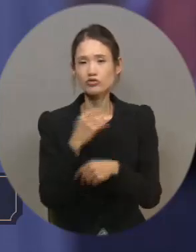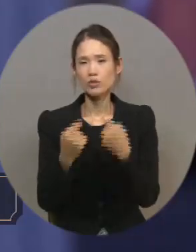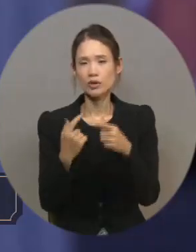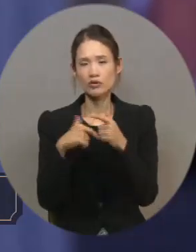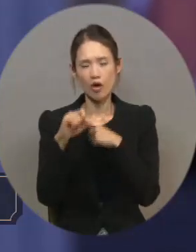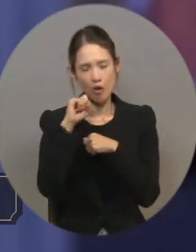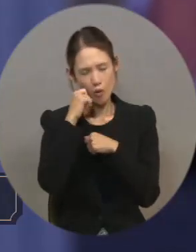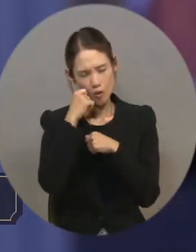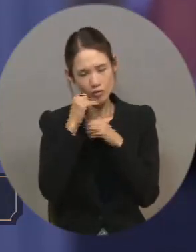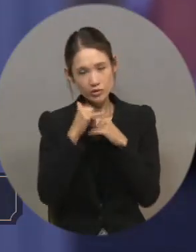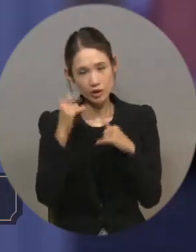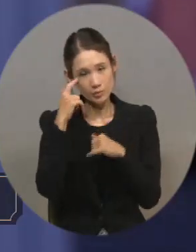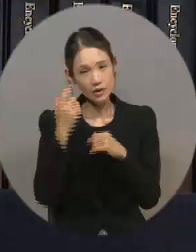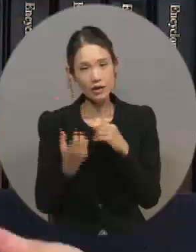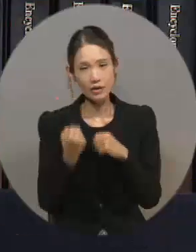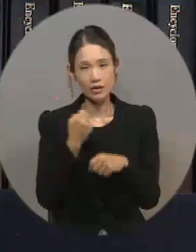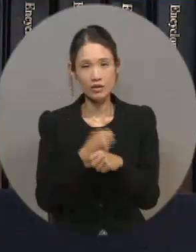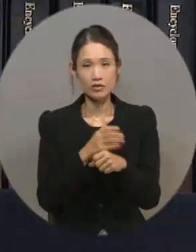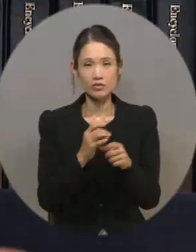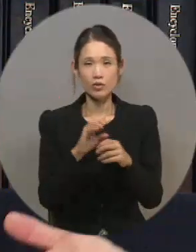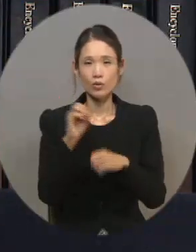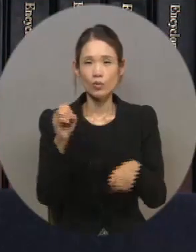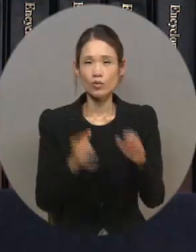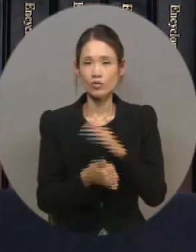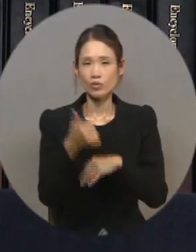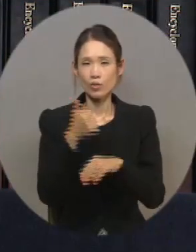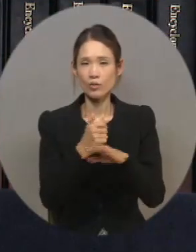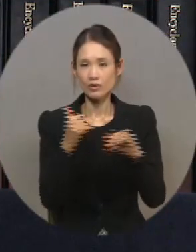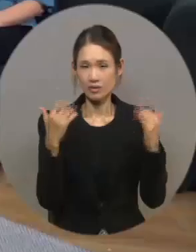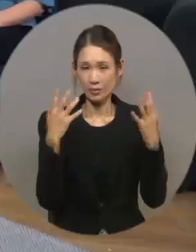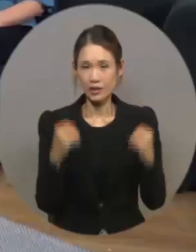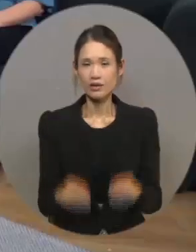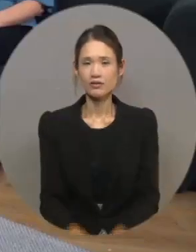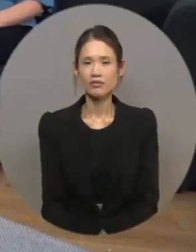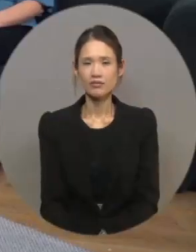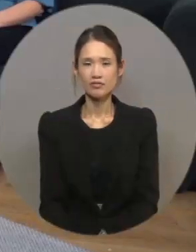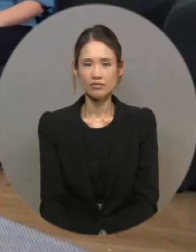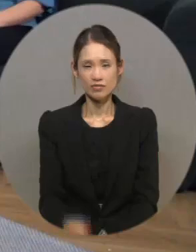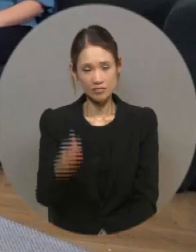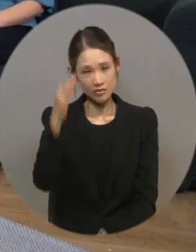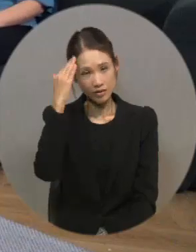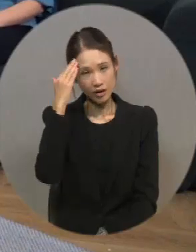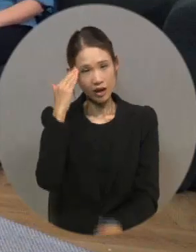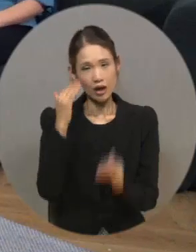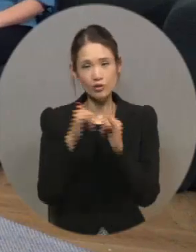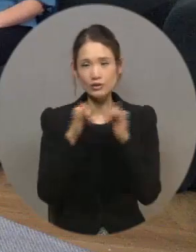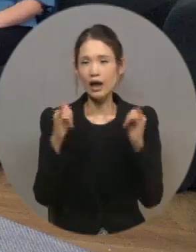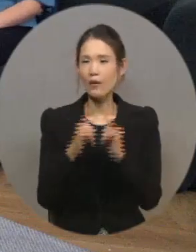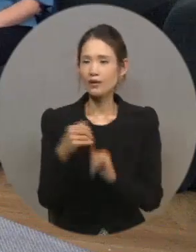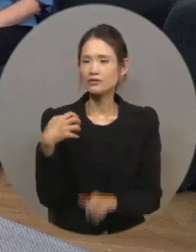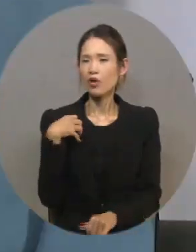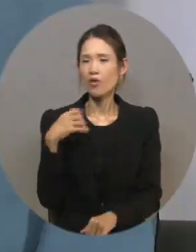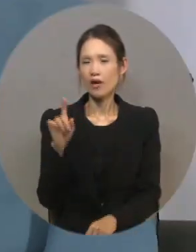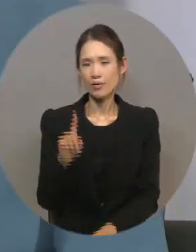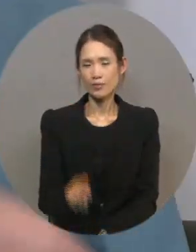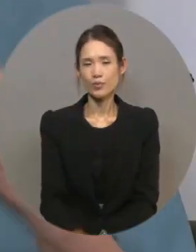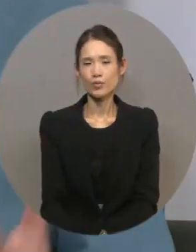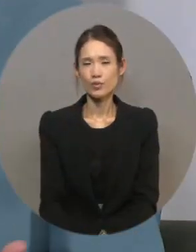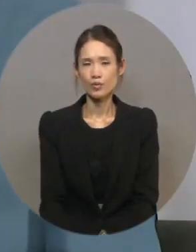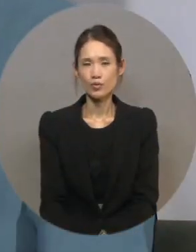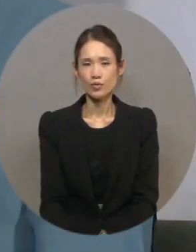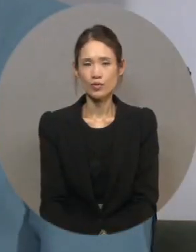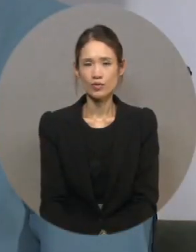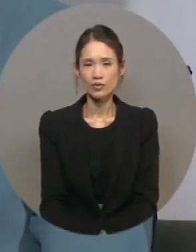어려운 존재라고 많이 생각했지만 오히려 이렇게 성공하신 분들도 굉장히 많거든요. 한국 사회에서는 어떤 역할을 하면 좋겠다고 생각하세요? 저희가